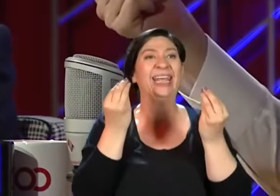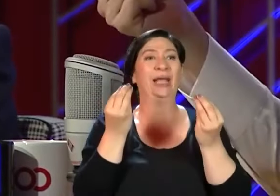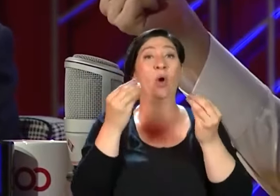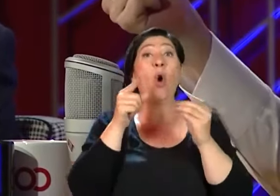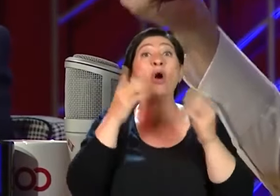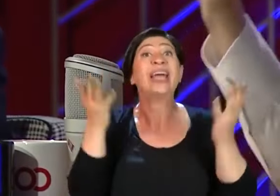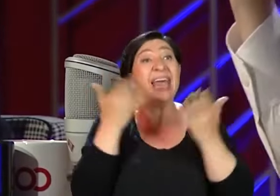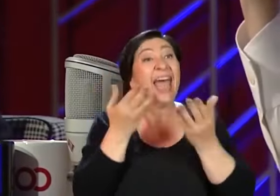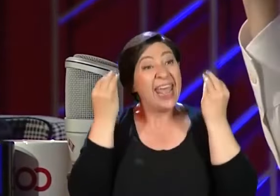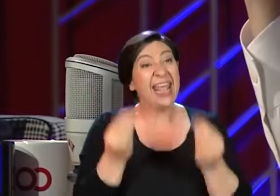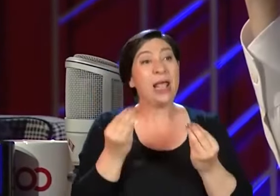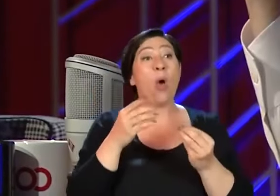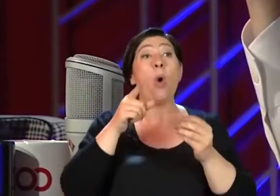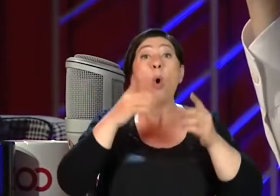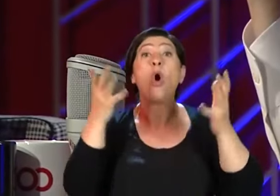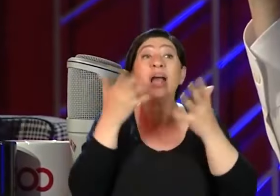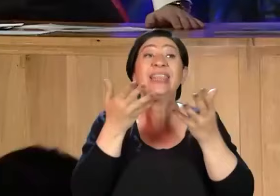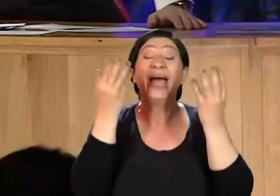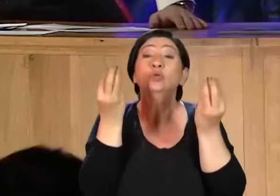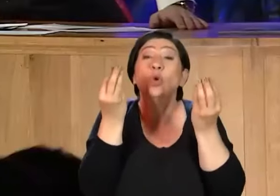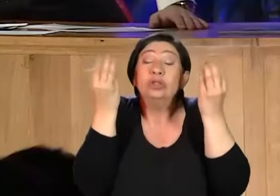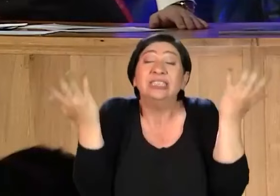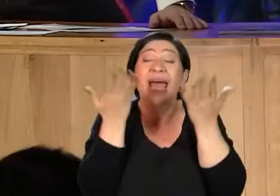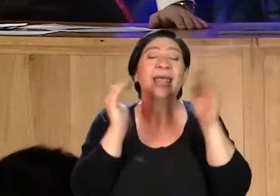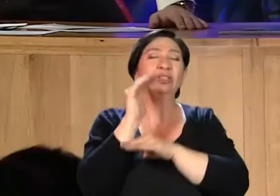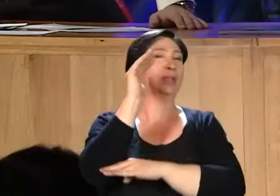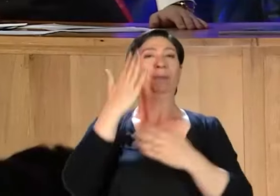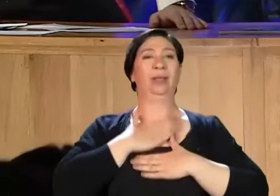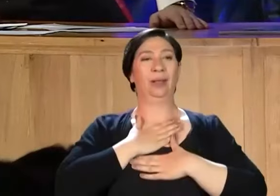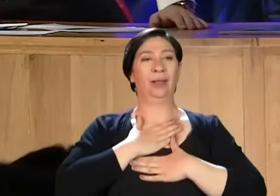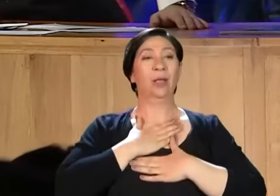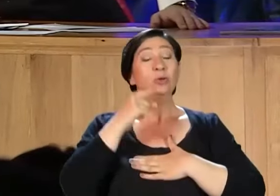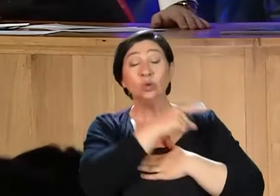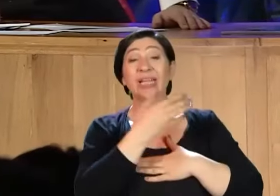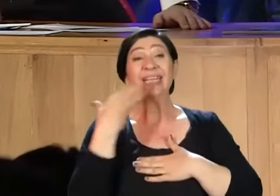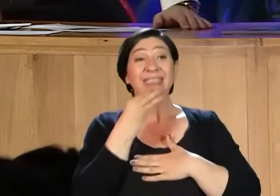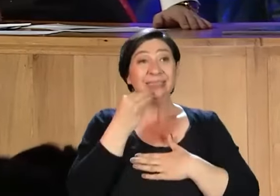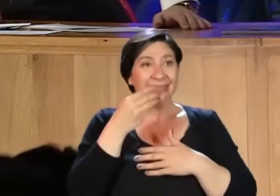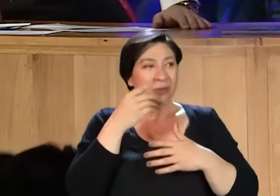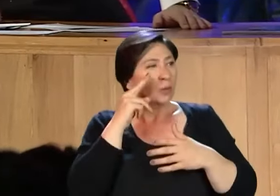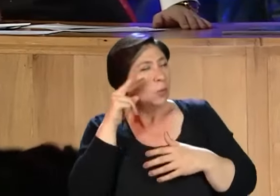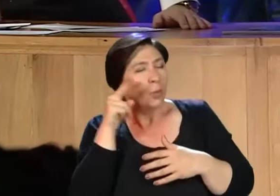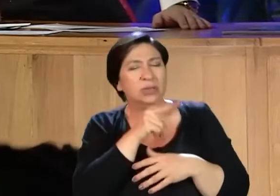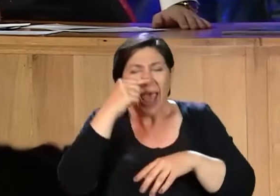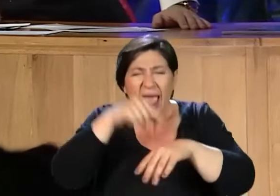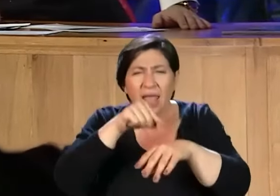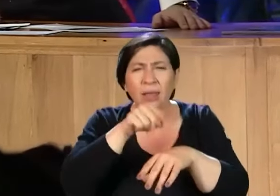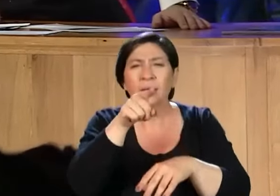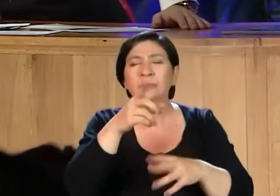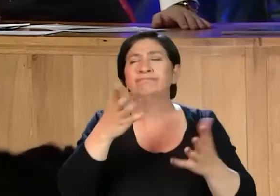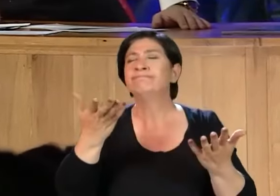o kadar iyi. Ama o kadar iyi, o kadar çok şey yaşadım ki. Hmm. Ya şu gencin ruhu inanın